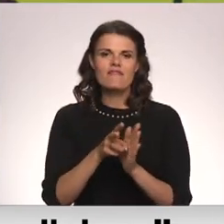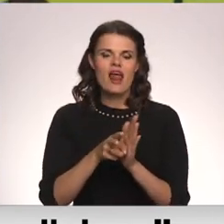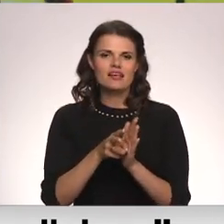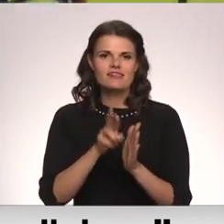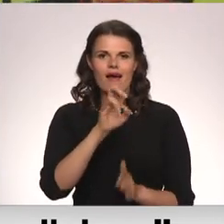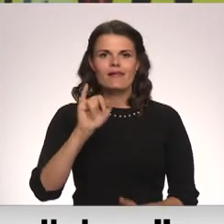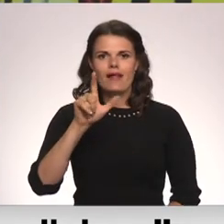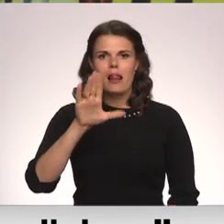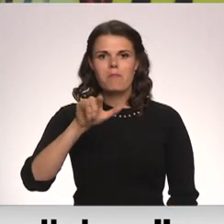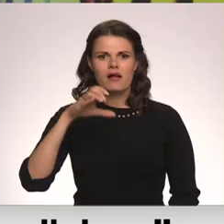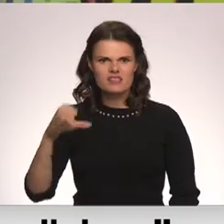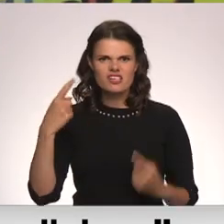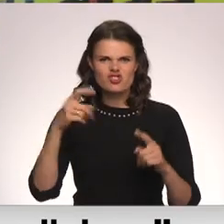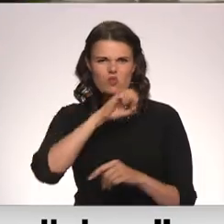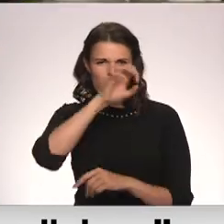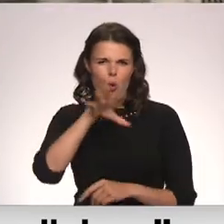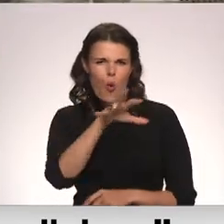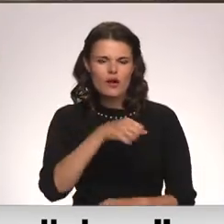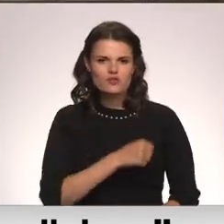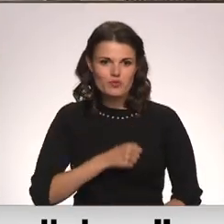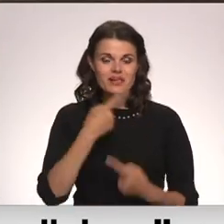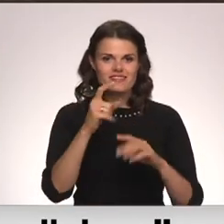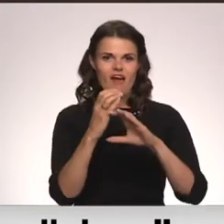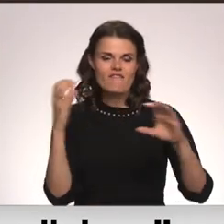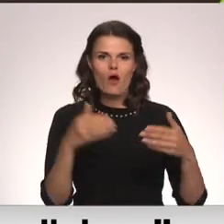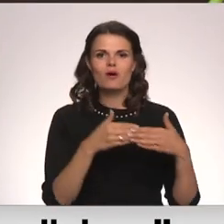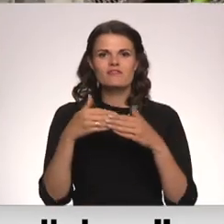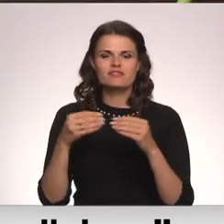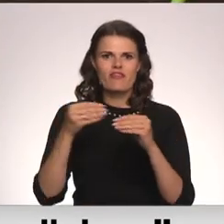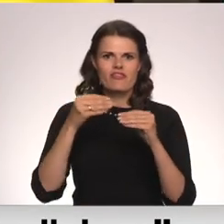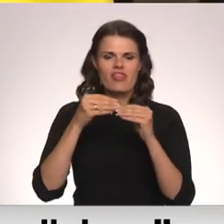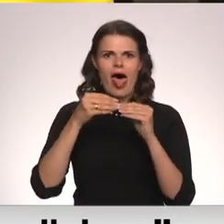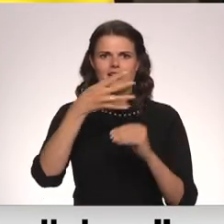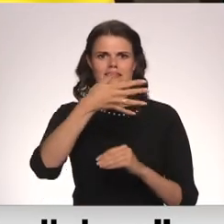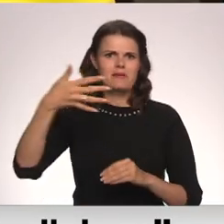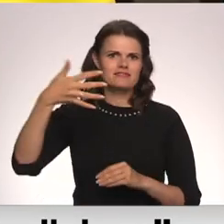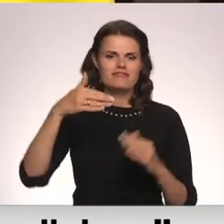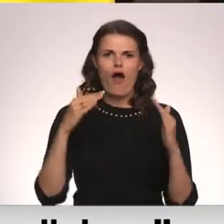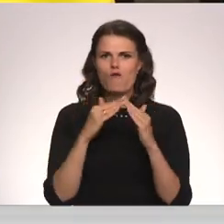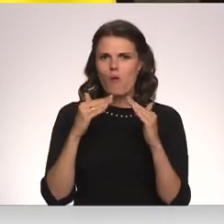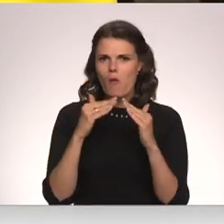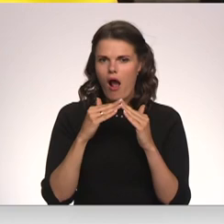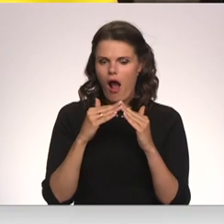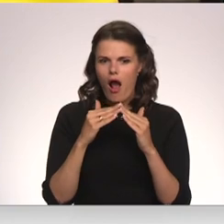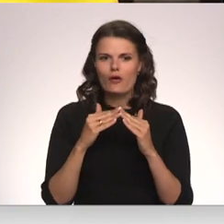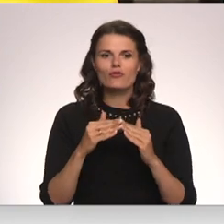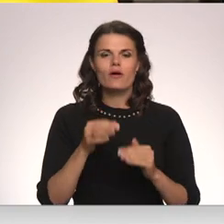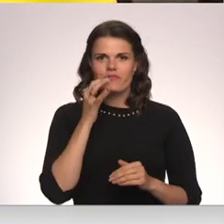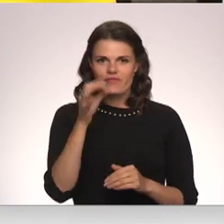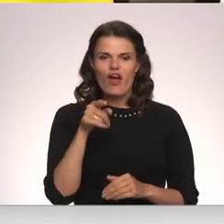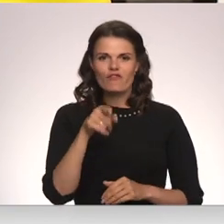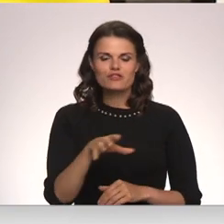Kādā darbā Nikls Pūķis, citā vagons, kurš ved 10 stāvu māju. Viņš bija ar